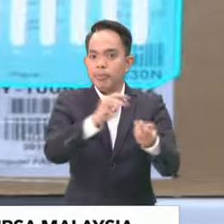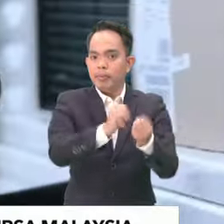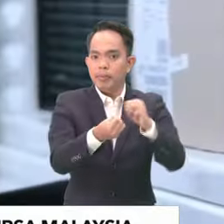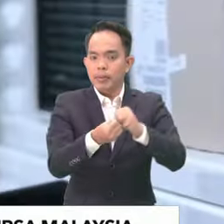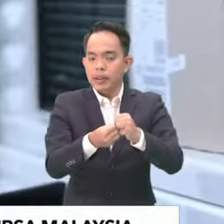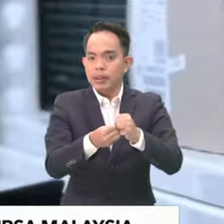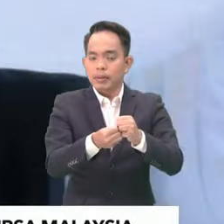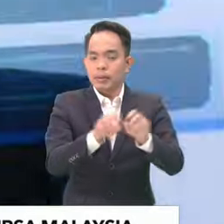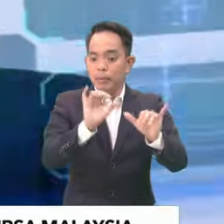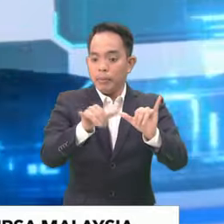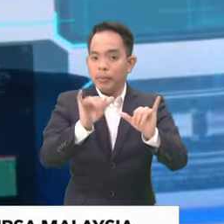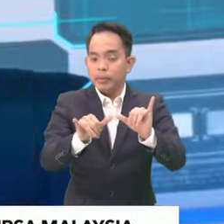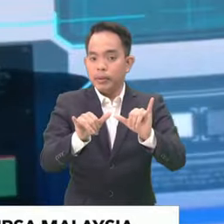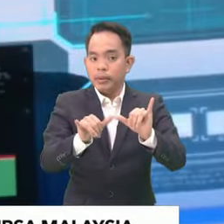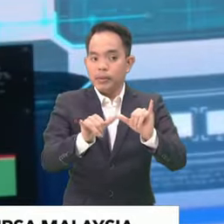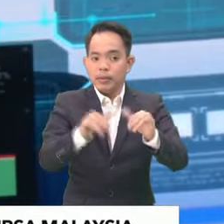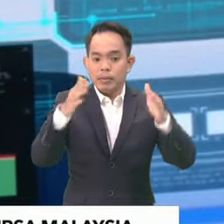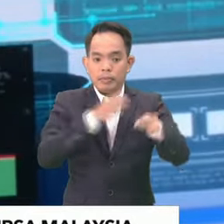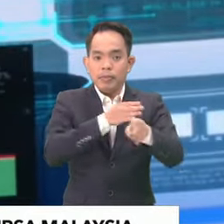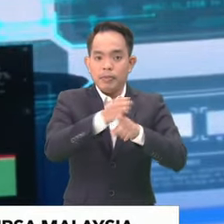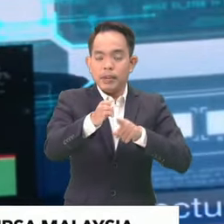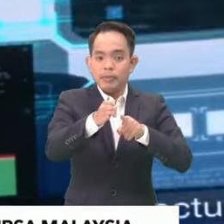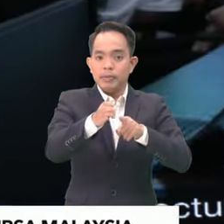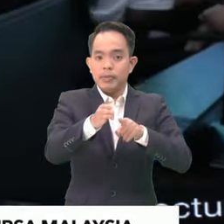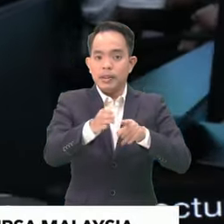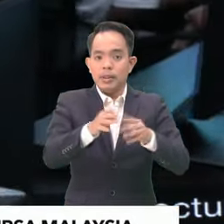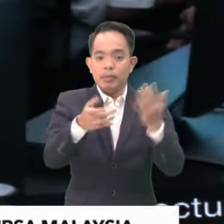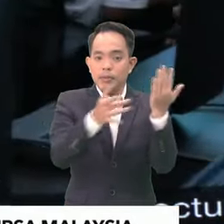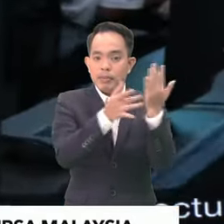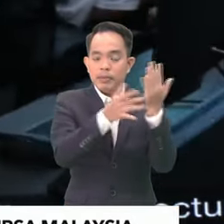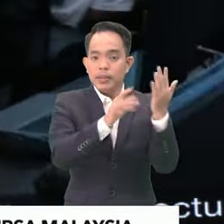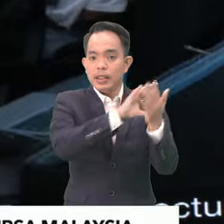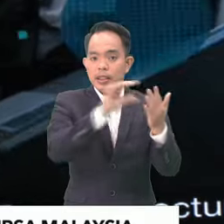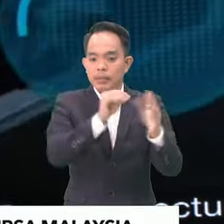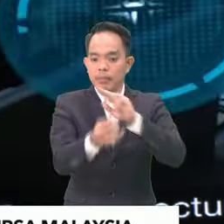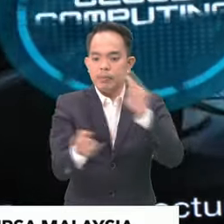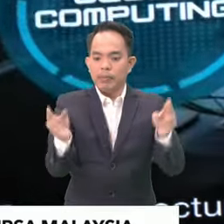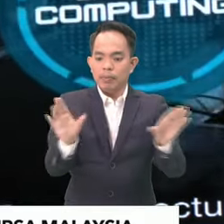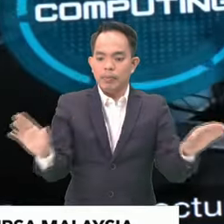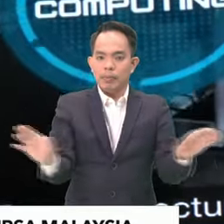kejuruteraan dengan tumpuan utama pada sektor semikonduktor, elektronik dan juga perbuatan.